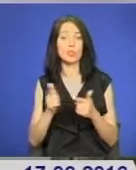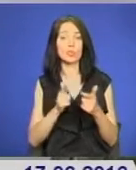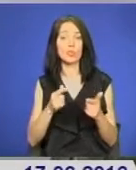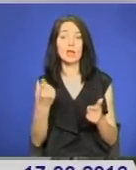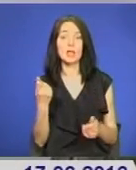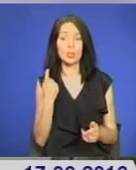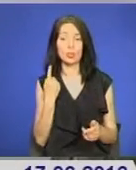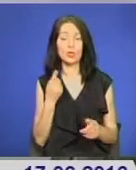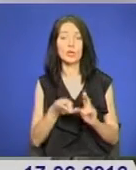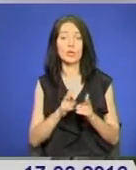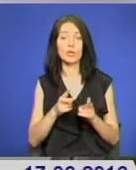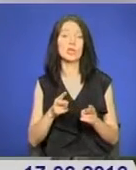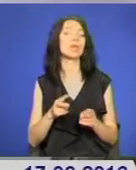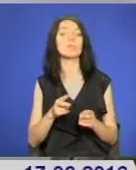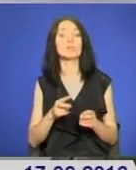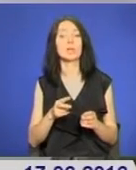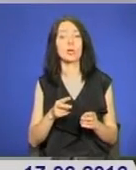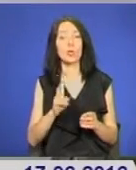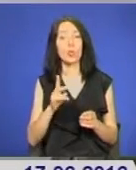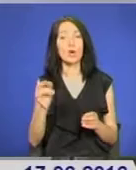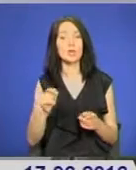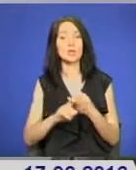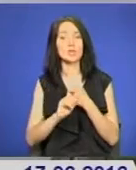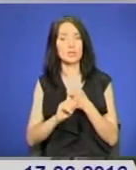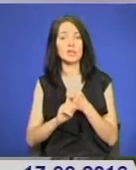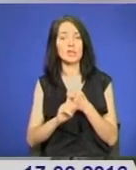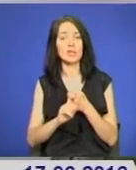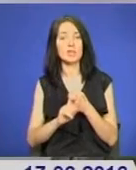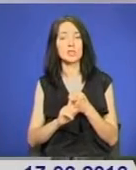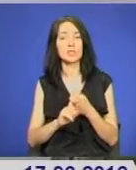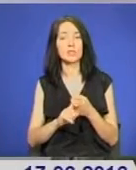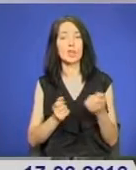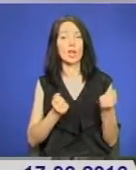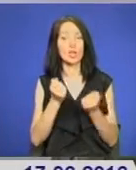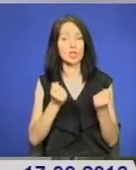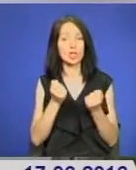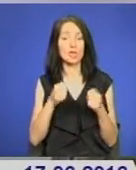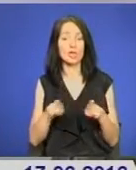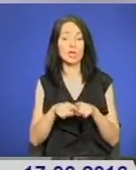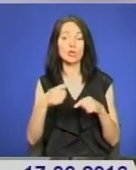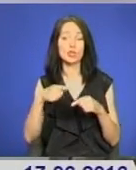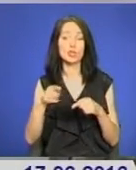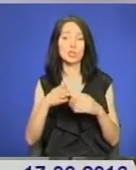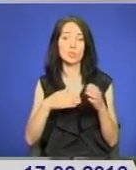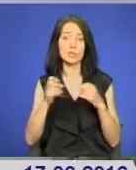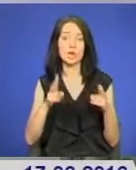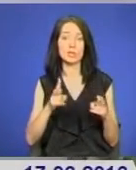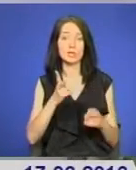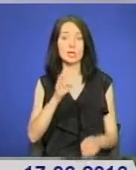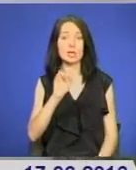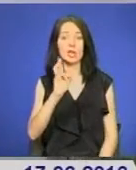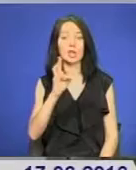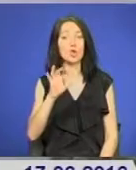патрульних, поварів, кухарів, зв'язківців і водіїв, а також інші спеціальності, кінологів.